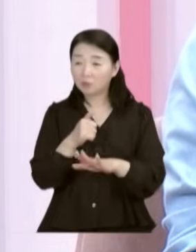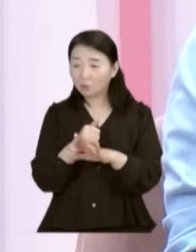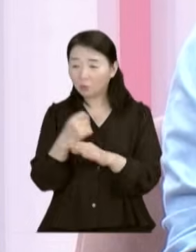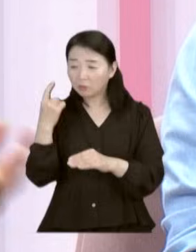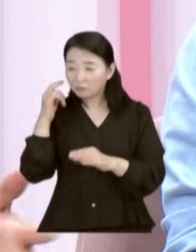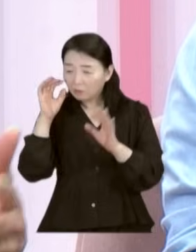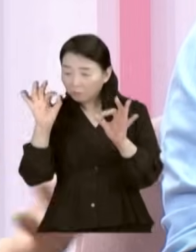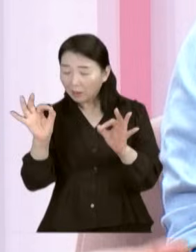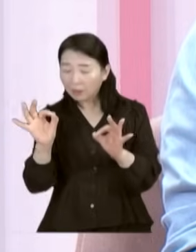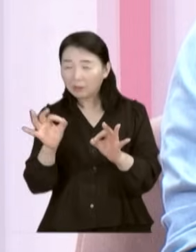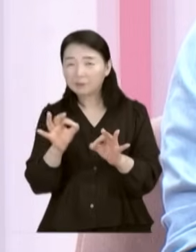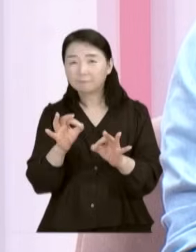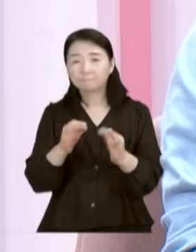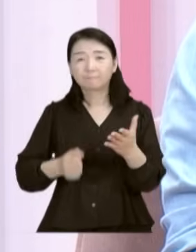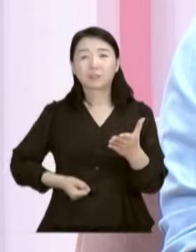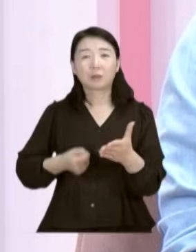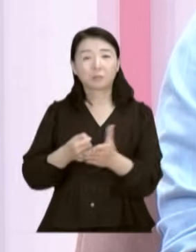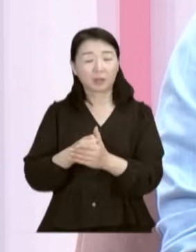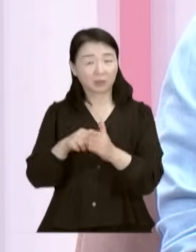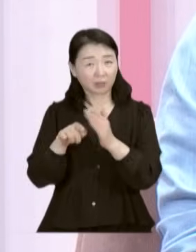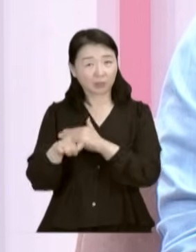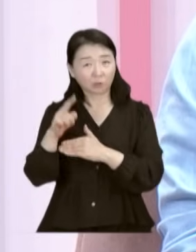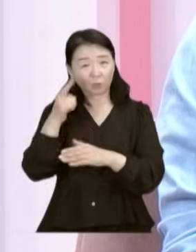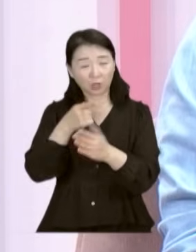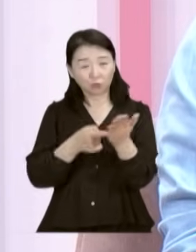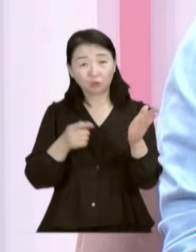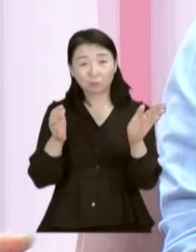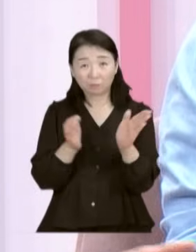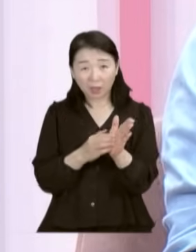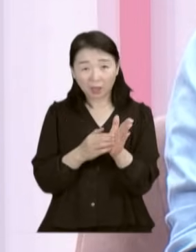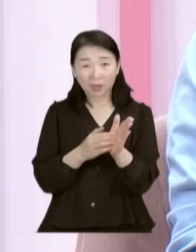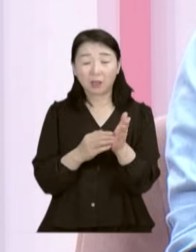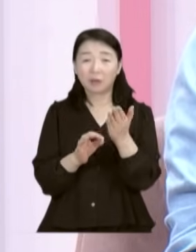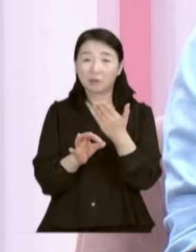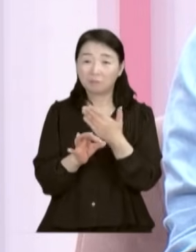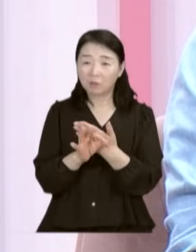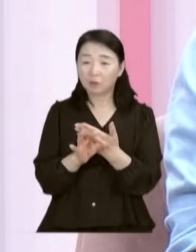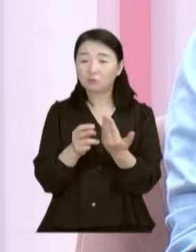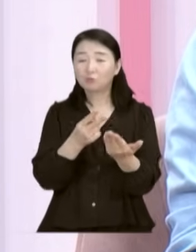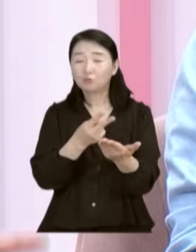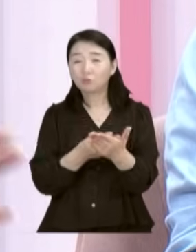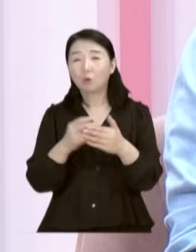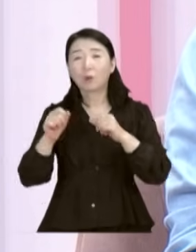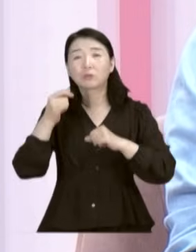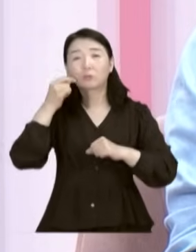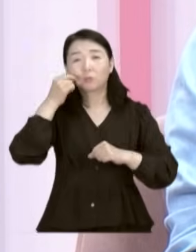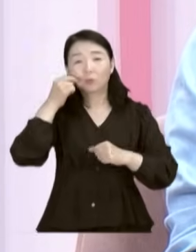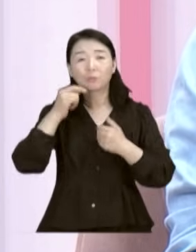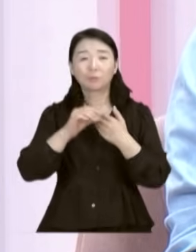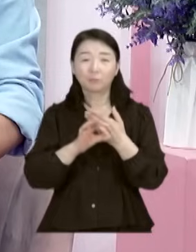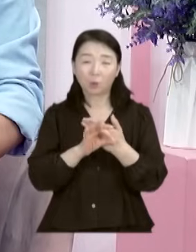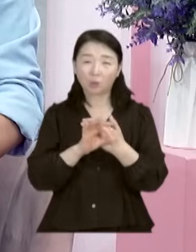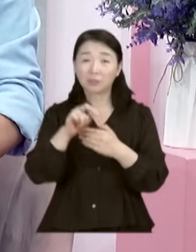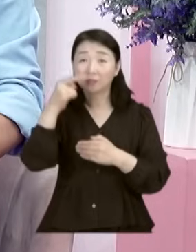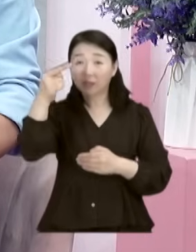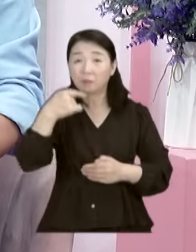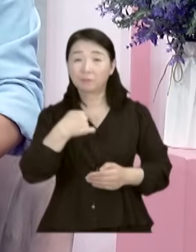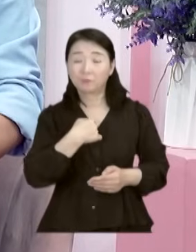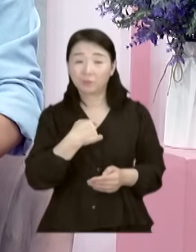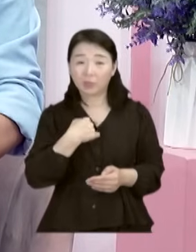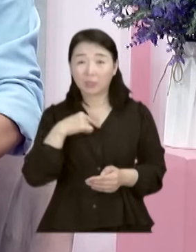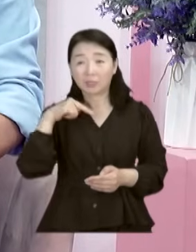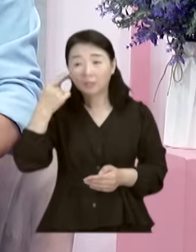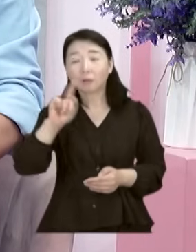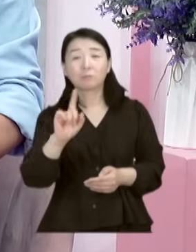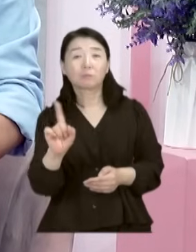되니까 결론을 들으러 갈 때 진짜 담대하게 들어갔던 거 같아요 만약에 수술을 남편이 하게 돼서 누워 있거나 뭐 활동을 못하게 되면